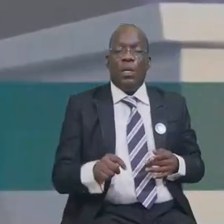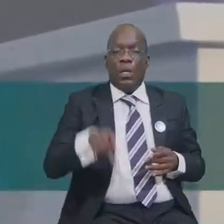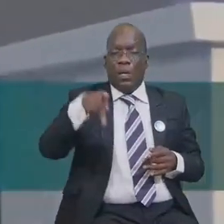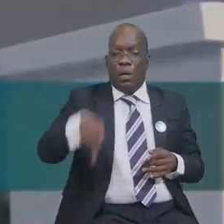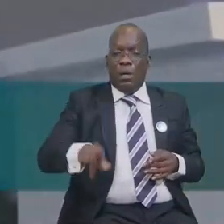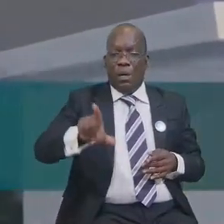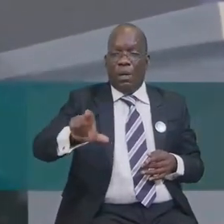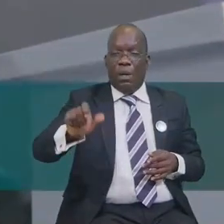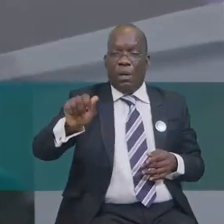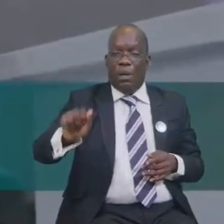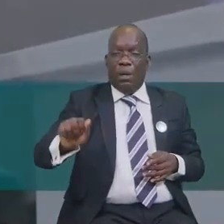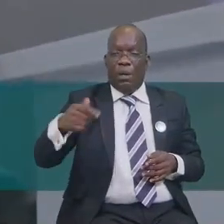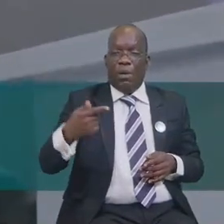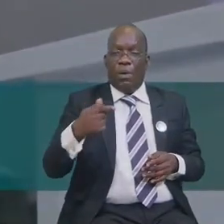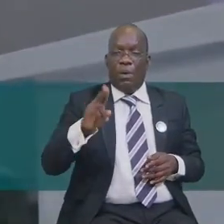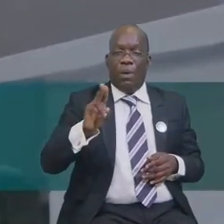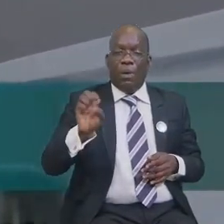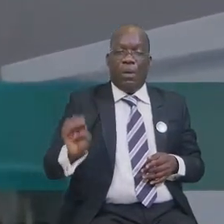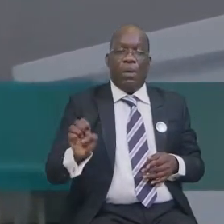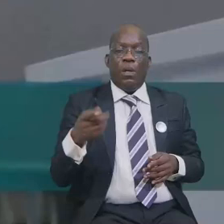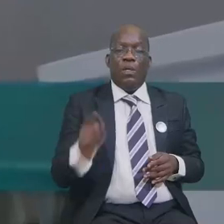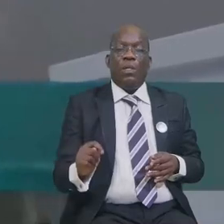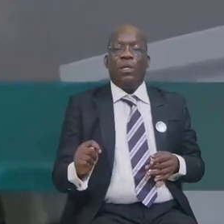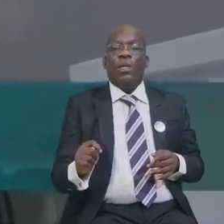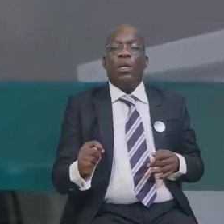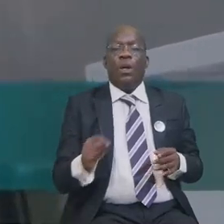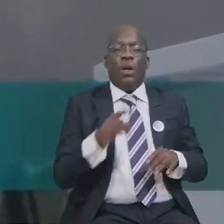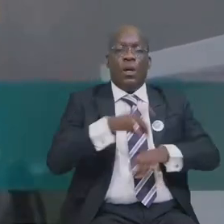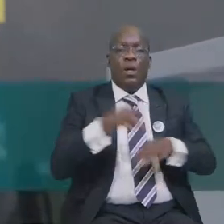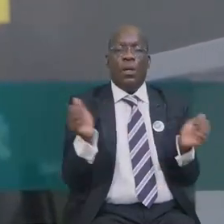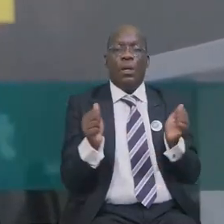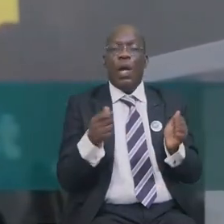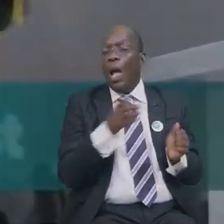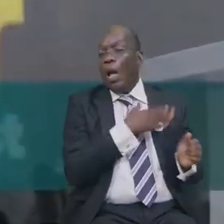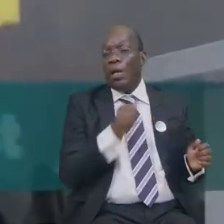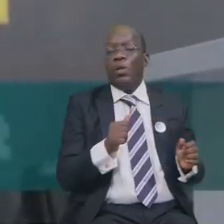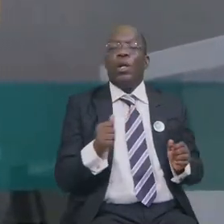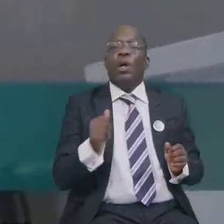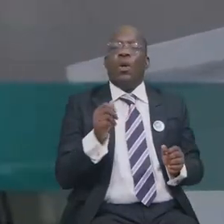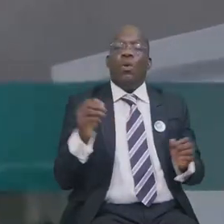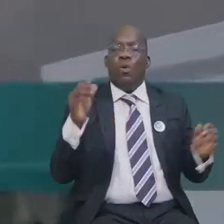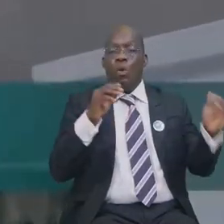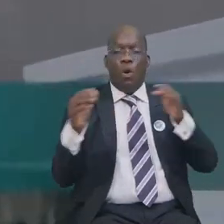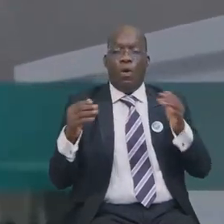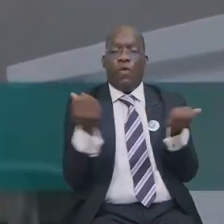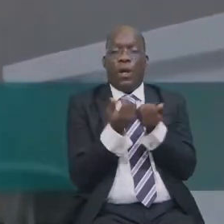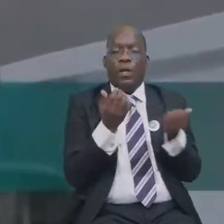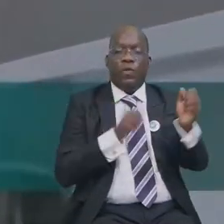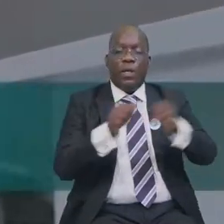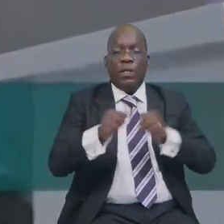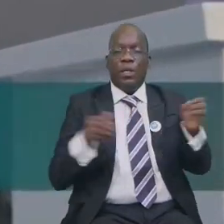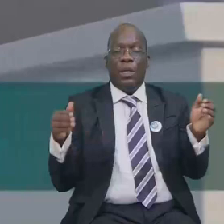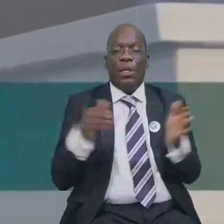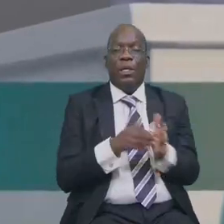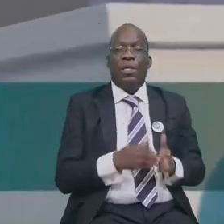plaies, les tempêtes, les maladies, les royaumes se battant entre elles, se livrant guerre